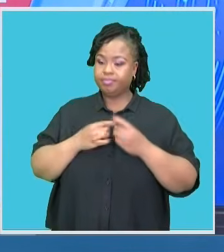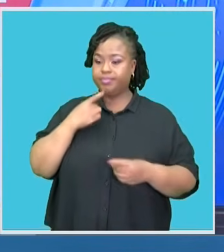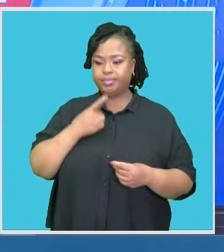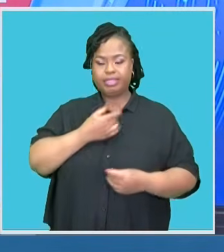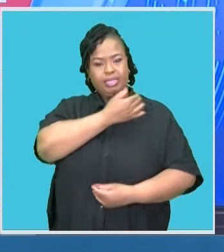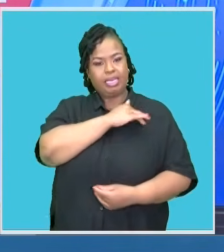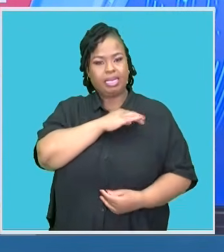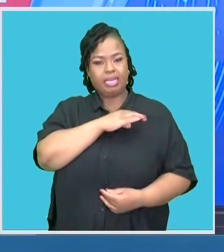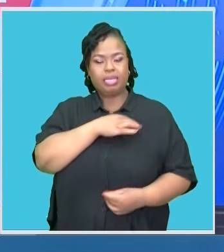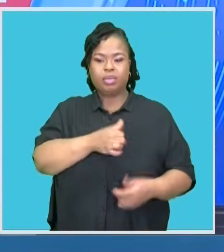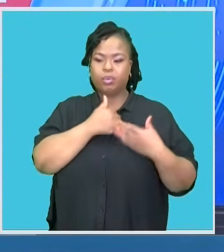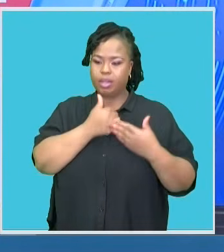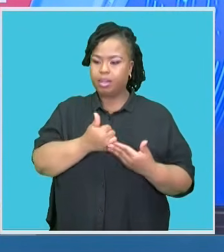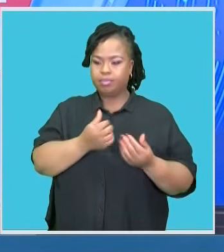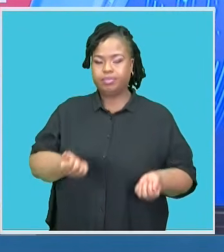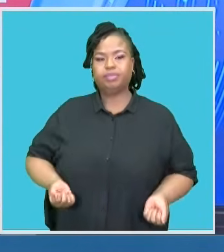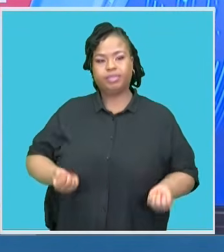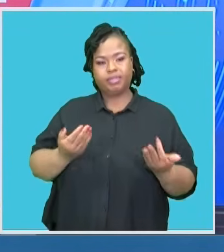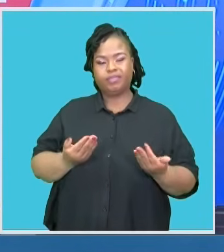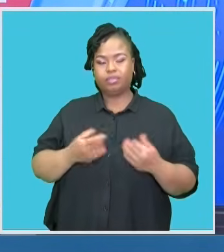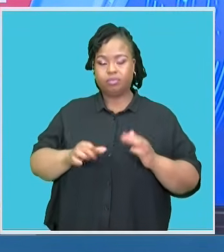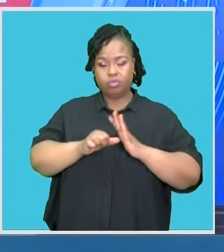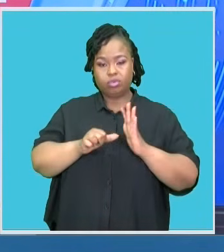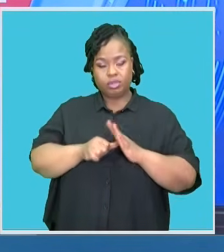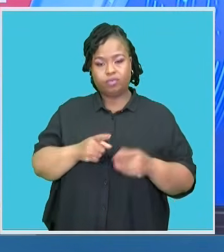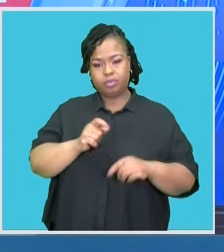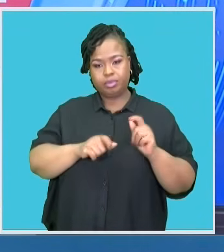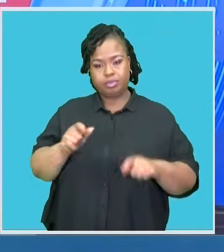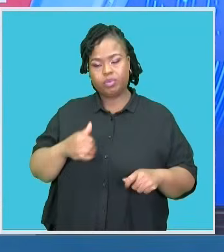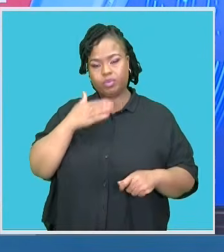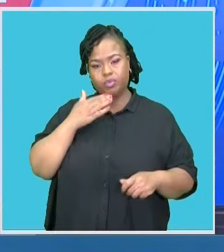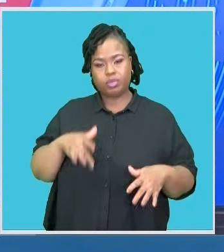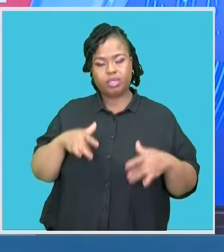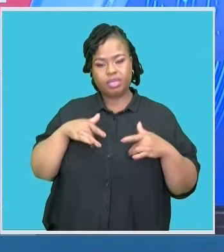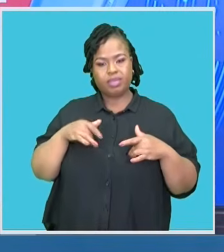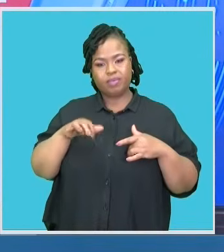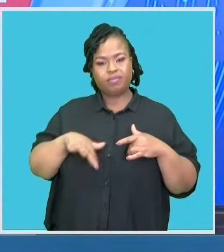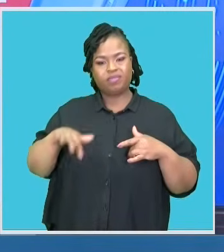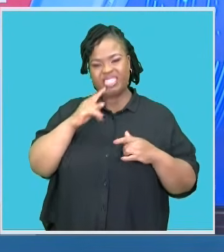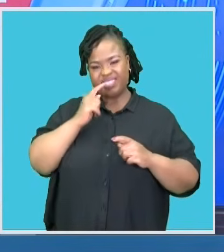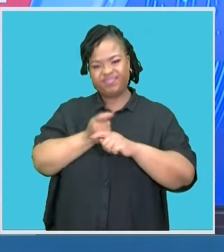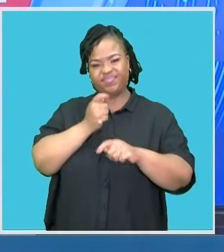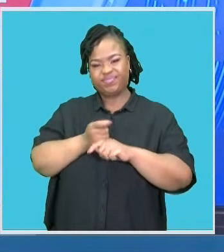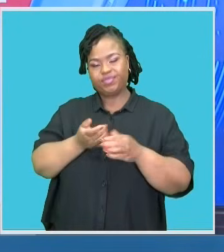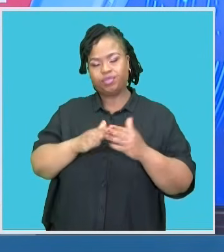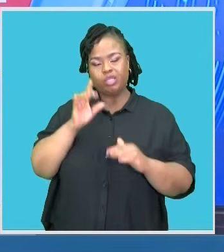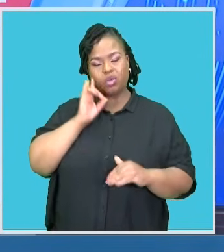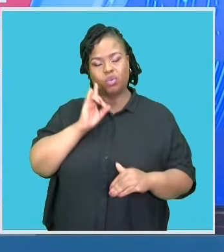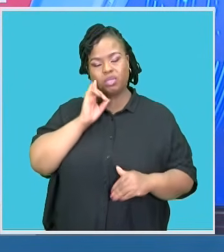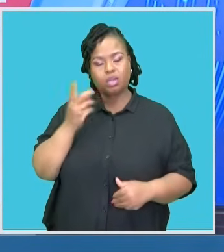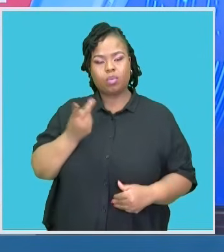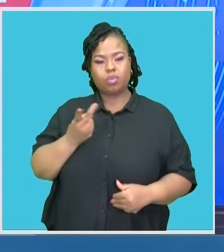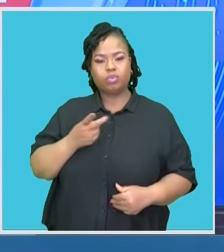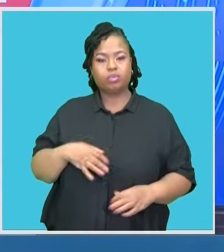kunceda ukuphucula ukufikelela kweenkonzo zempilo ezibalulekileyo kubemi basezidolophini, kwiindawo zogobityholo nakwiihostele.